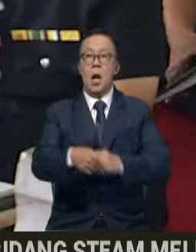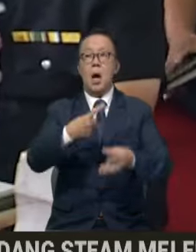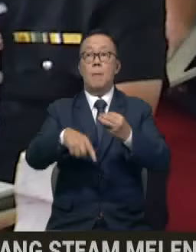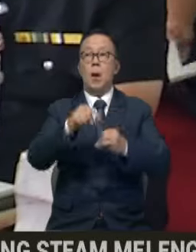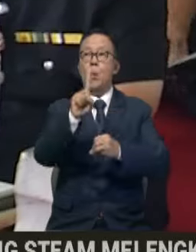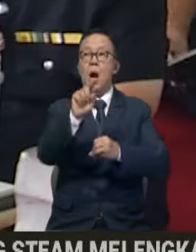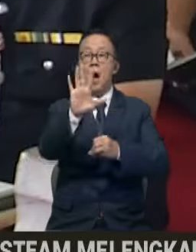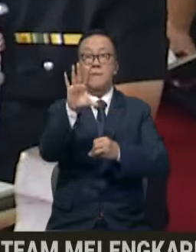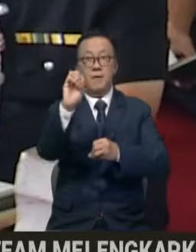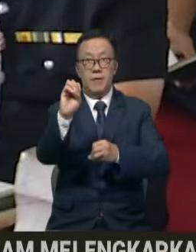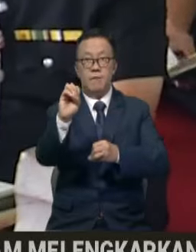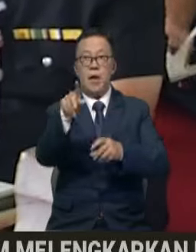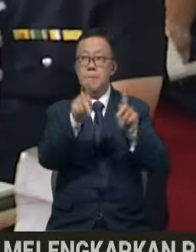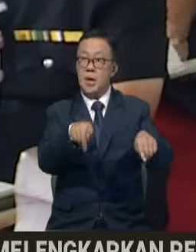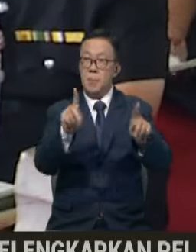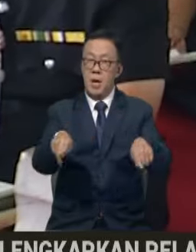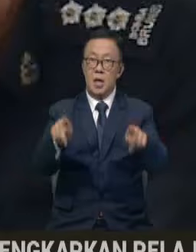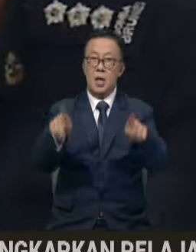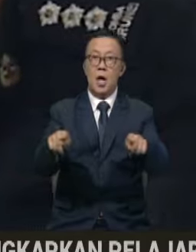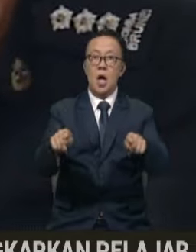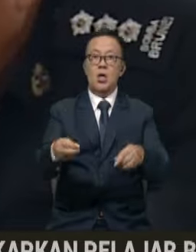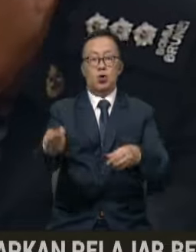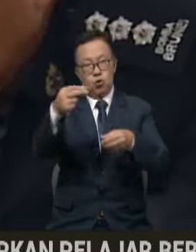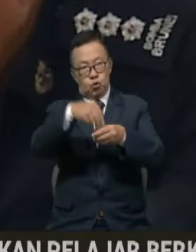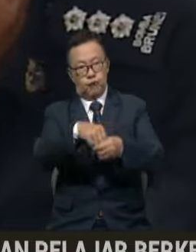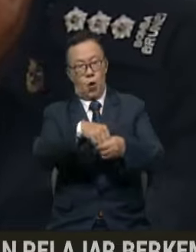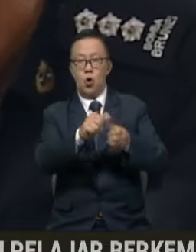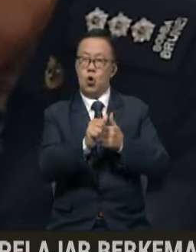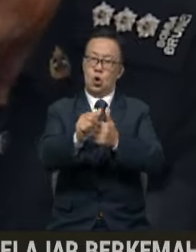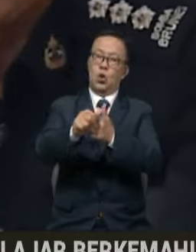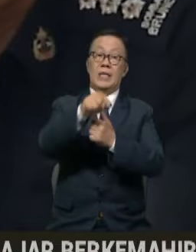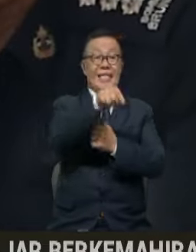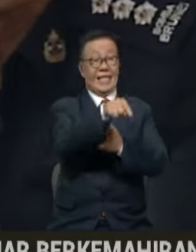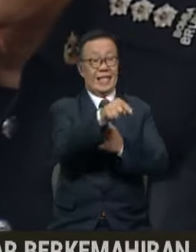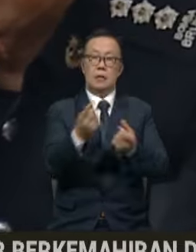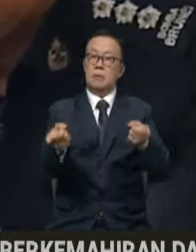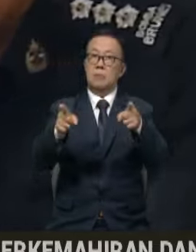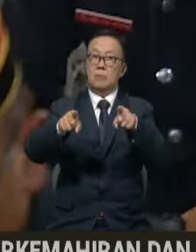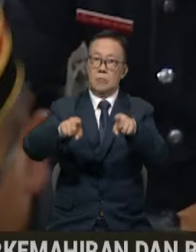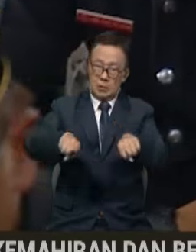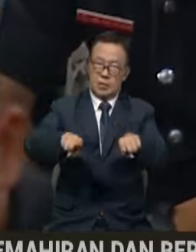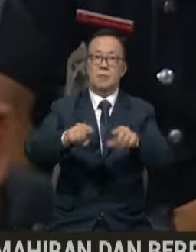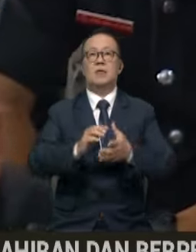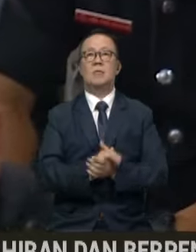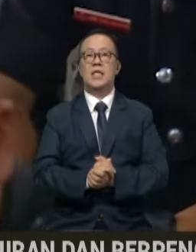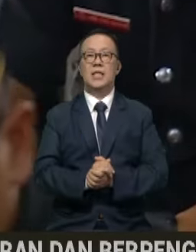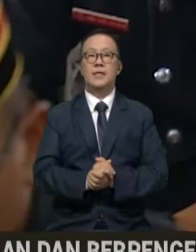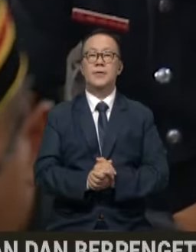150 anggota terdiri daripada pegawai kanan, pegawai, anggota serta kakitangan Jabatan Bomba dan Penyelamat.